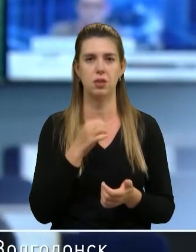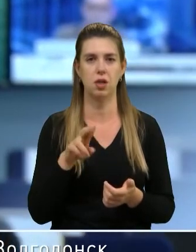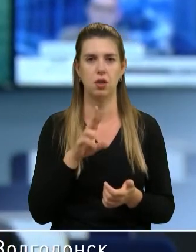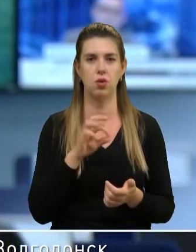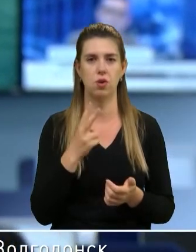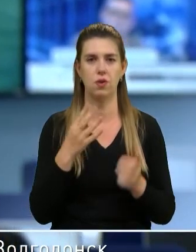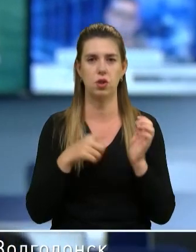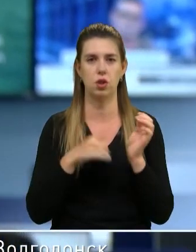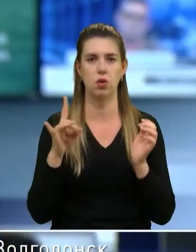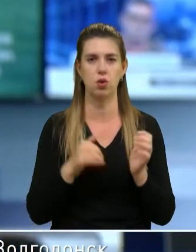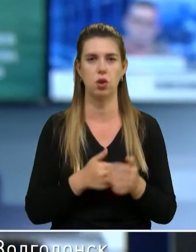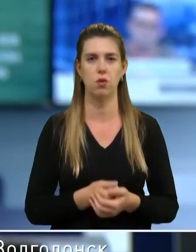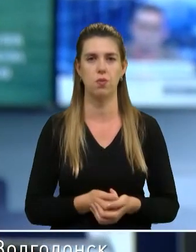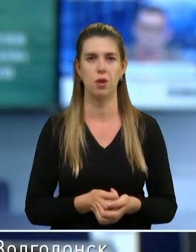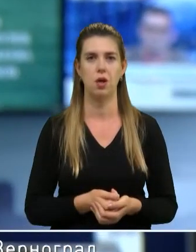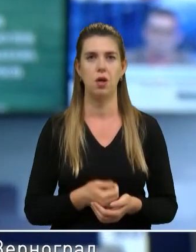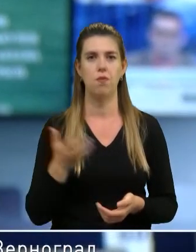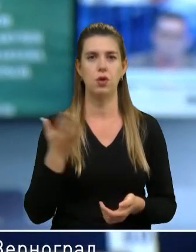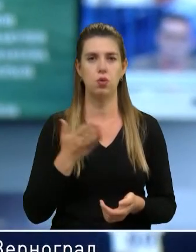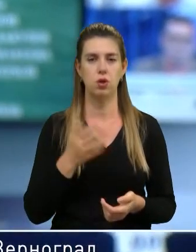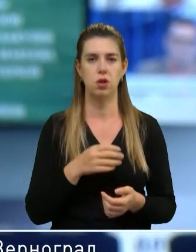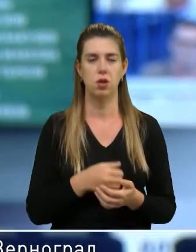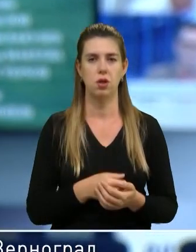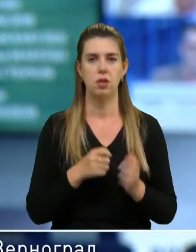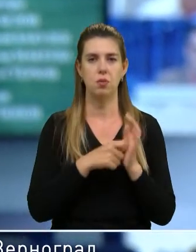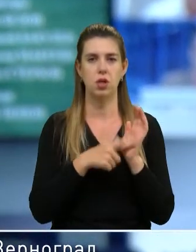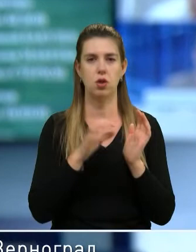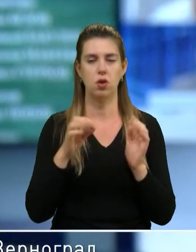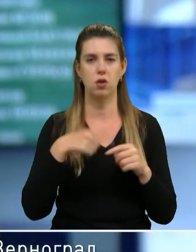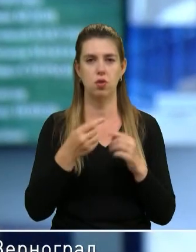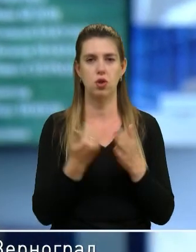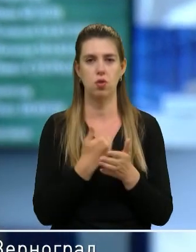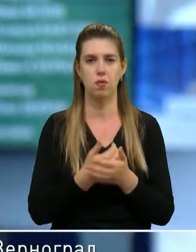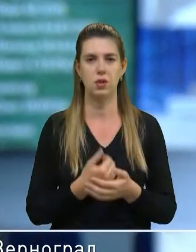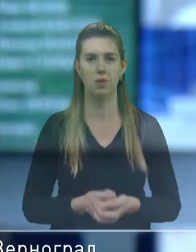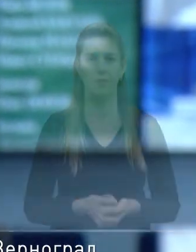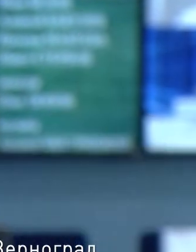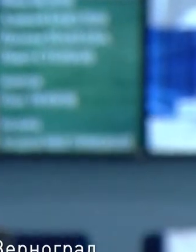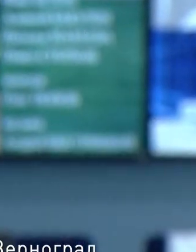сетях и на сайте don24.ru. Следующий выпуск в 17:00. До встречи!